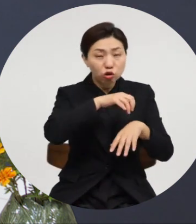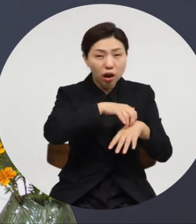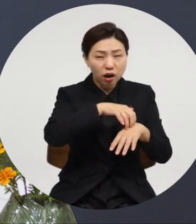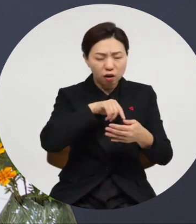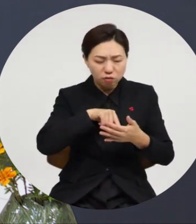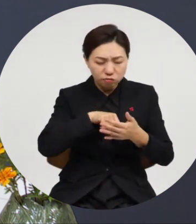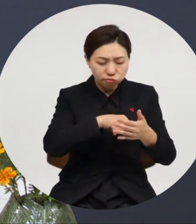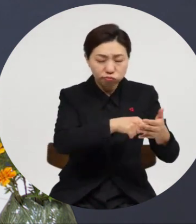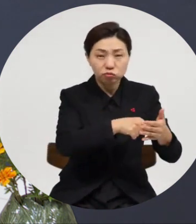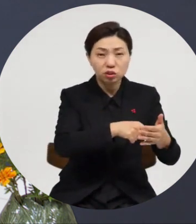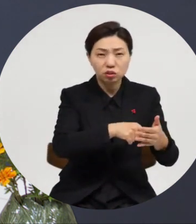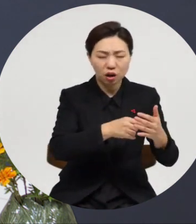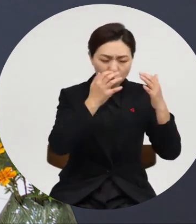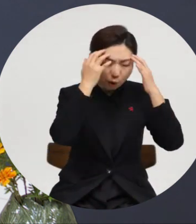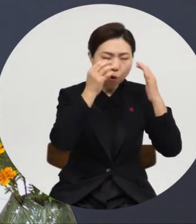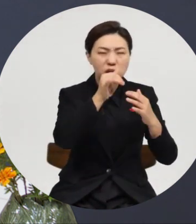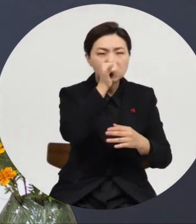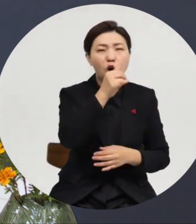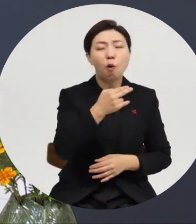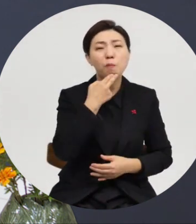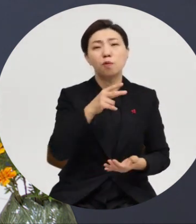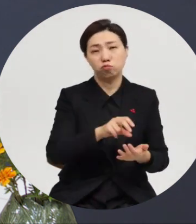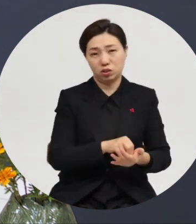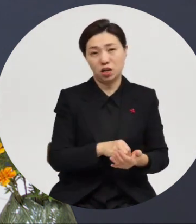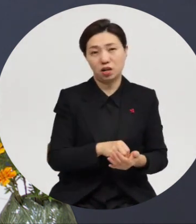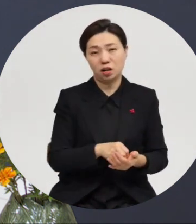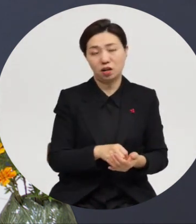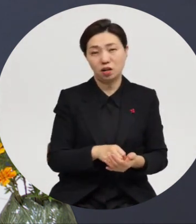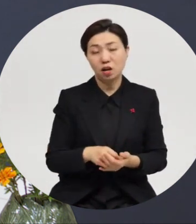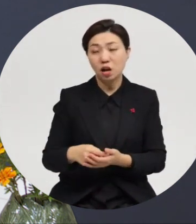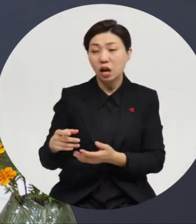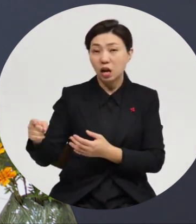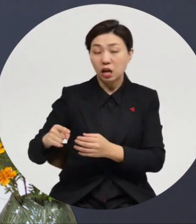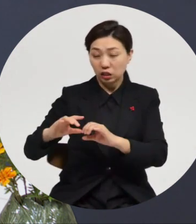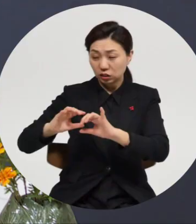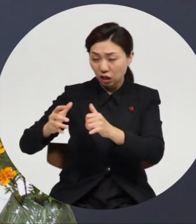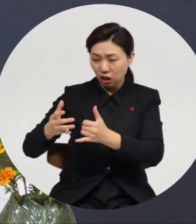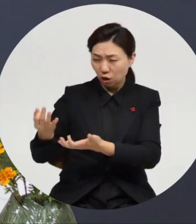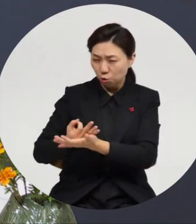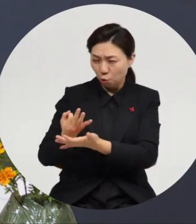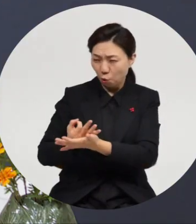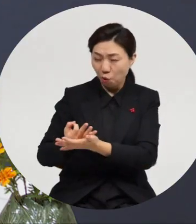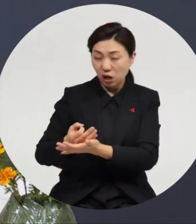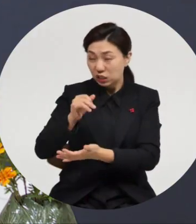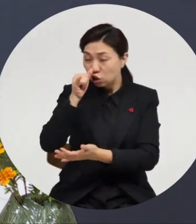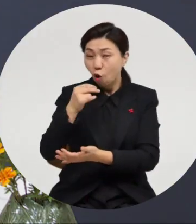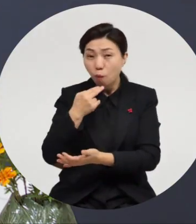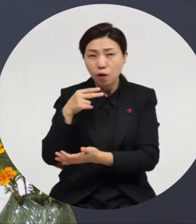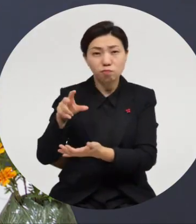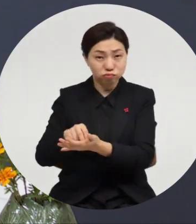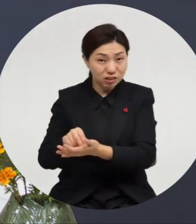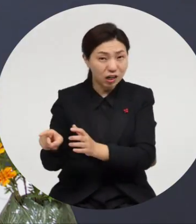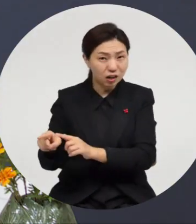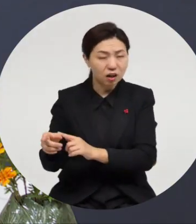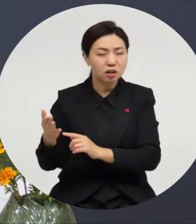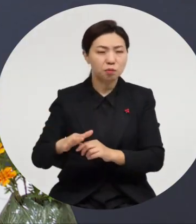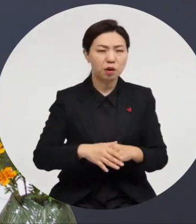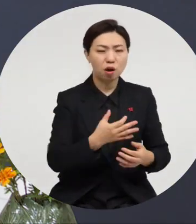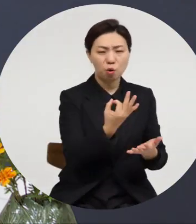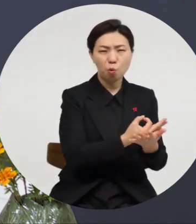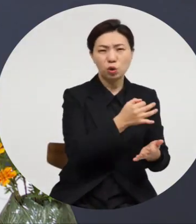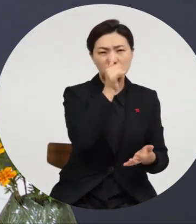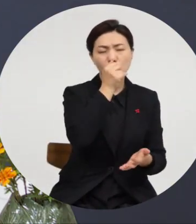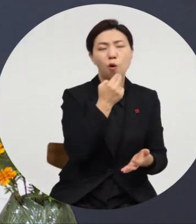돈을 벌었냐 못 벌었냐가 중요한 게 아니라 돈을 벌든 돈을 안 벌든 괴롭냐 안 괴롭냐가 중요하고,